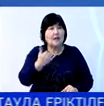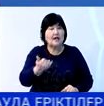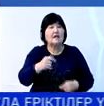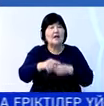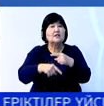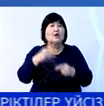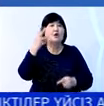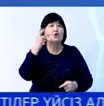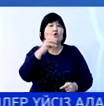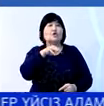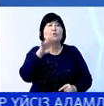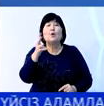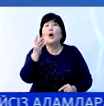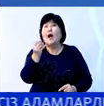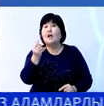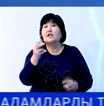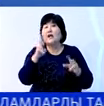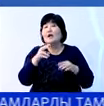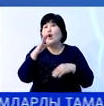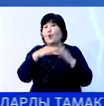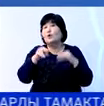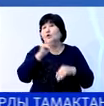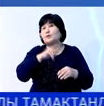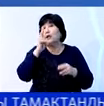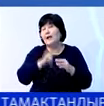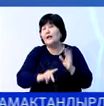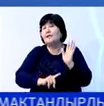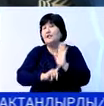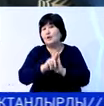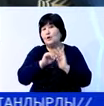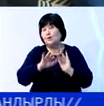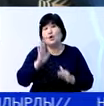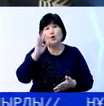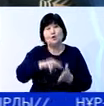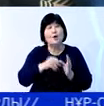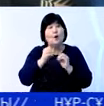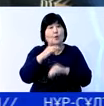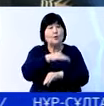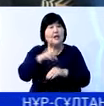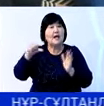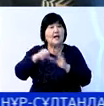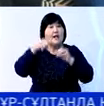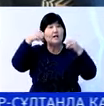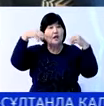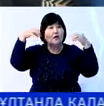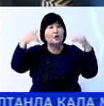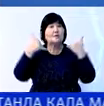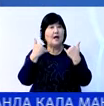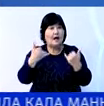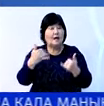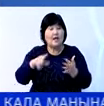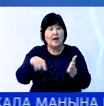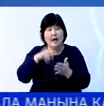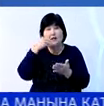ретінде 300 миллион теңге қаржы қаралып, құрылыс жұмыстарын аяқтап, іске қосу жоспарлануда. 14 көшені электр жүйесімен қамту мақсатында